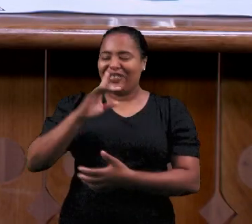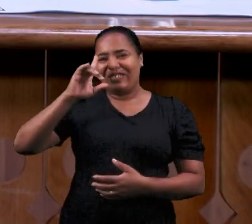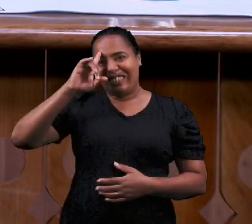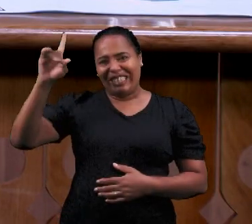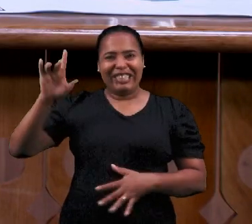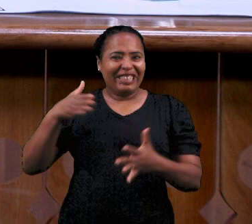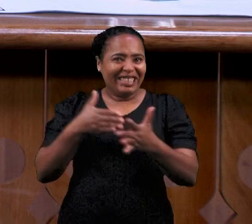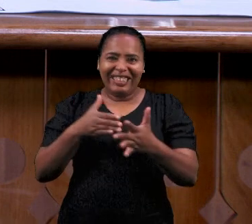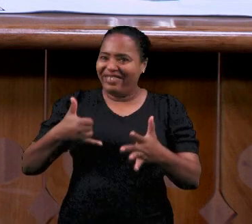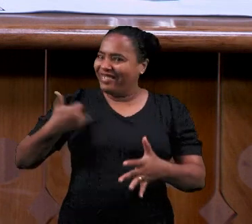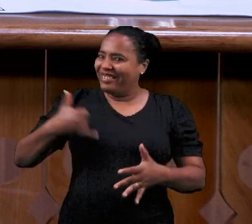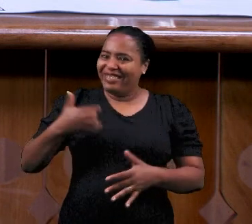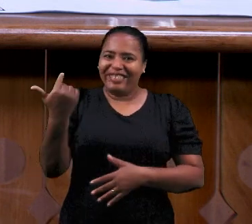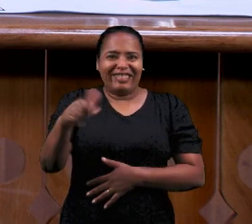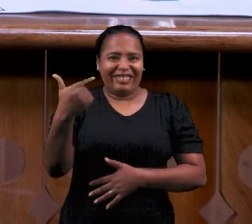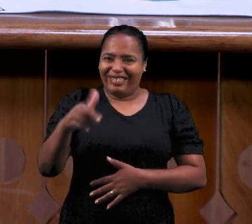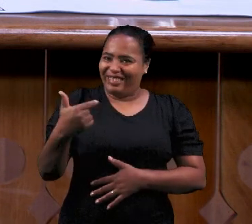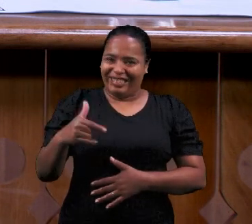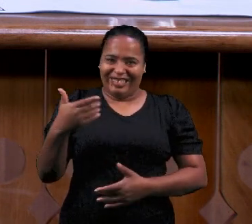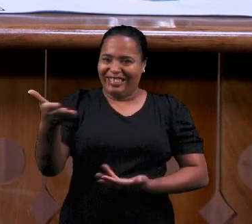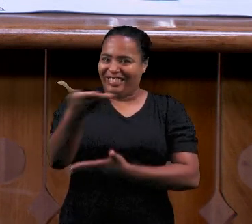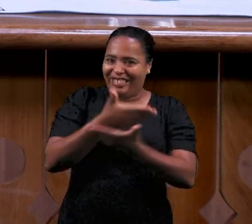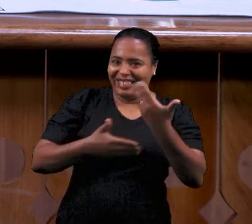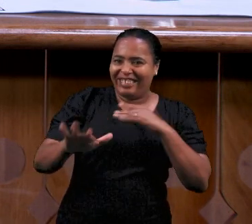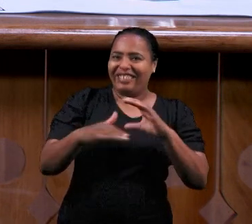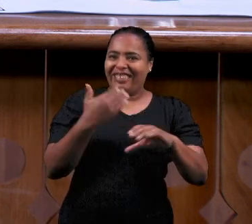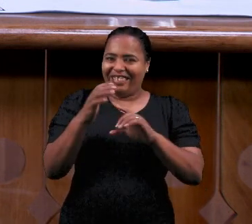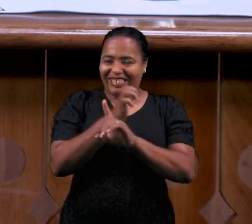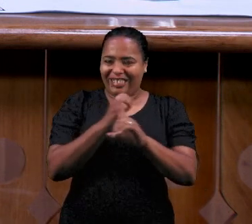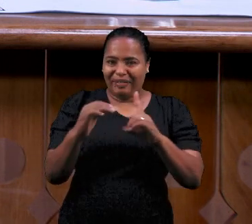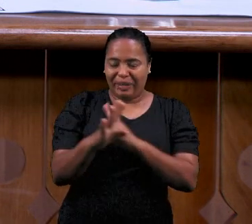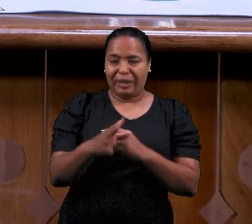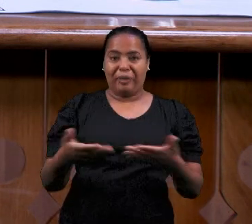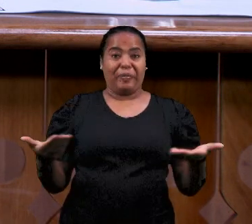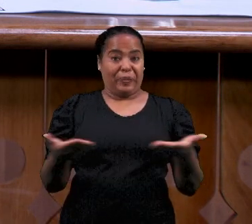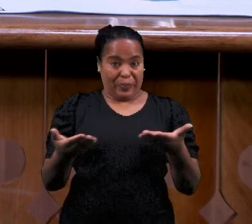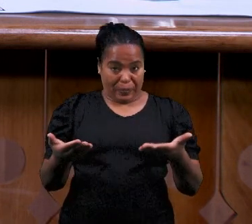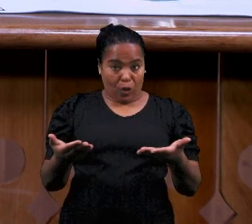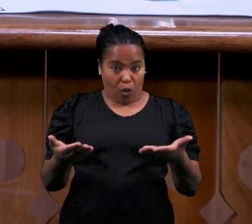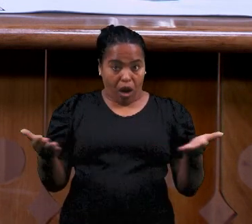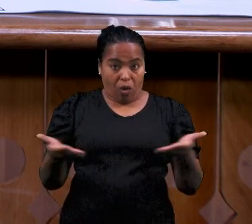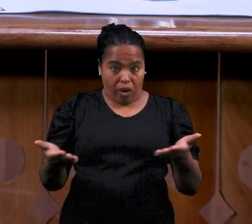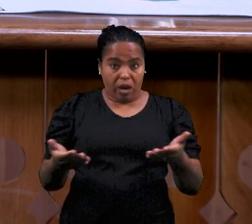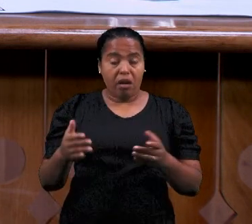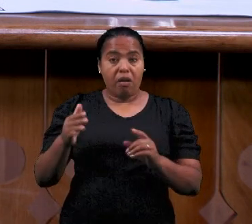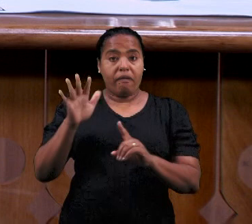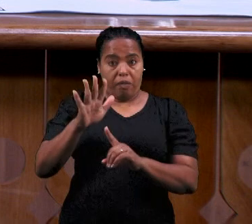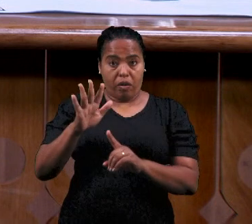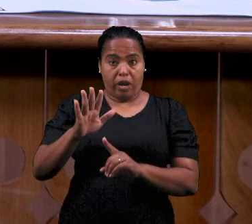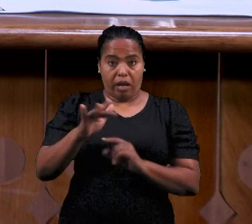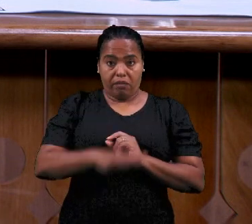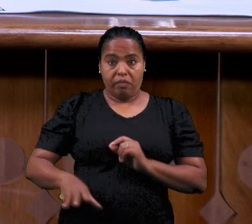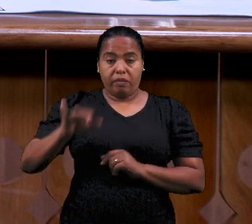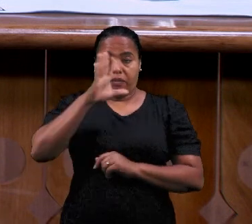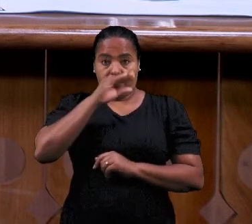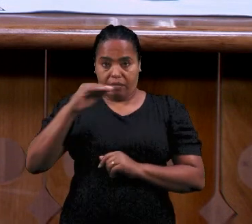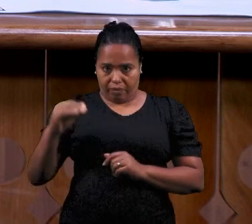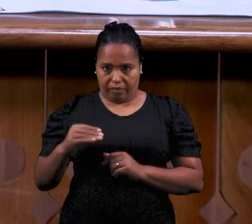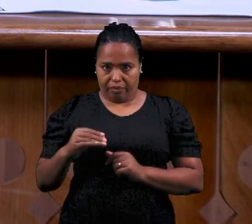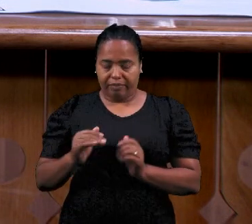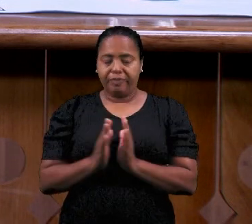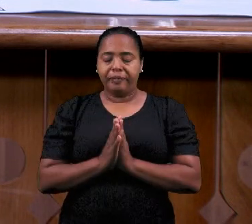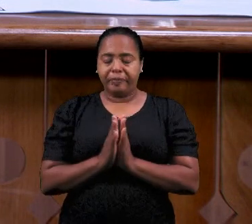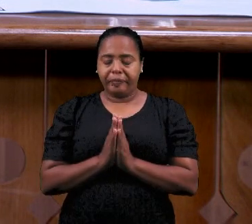Gloire à Dieu. Il n'y a pas de limite d'âge pour participer de l'école biblique dominicale. Nous allons prier pour les enfants intermédiaires et adolescents.